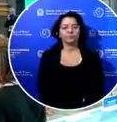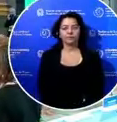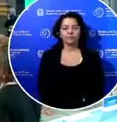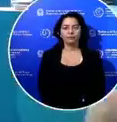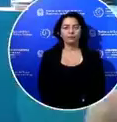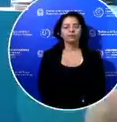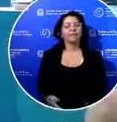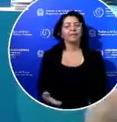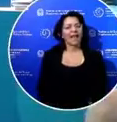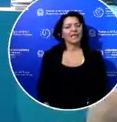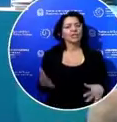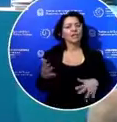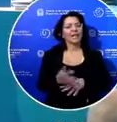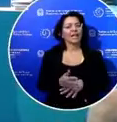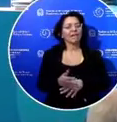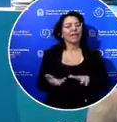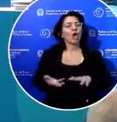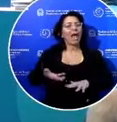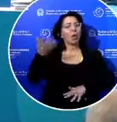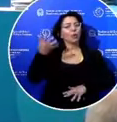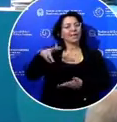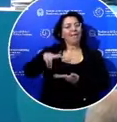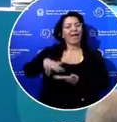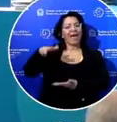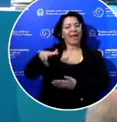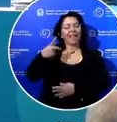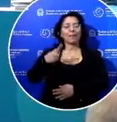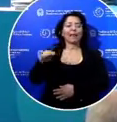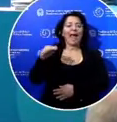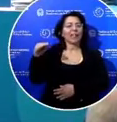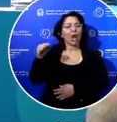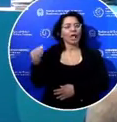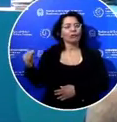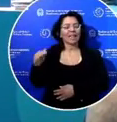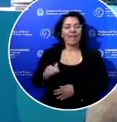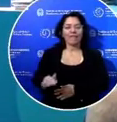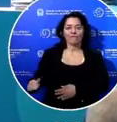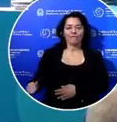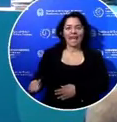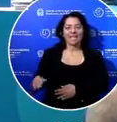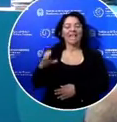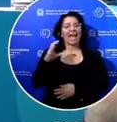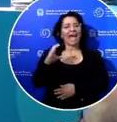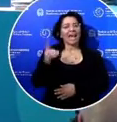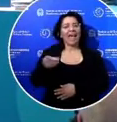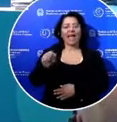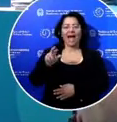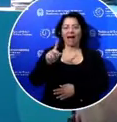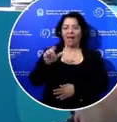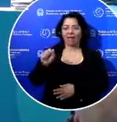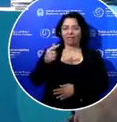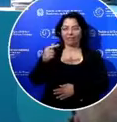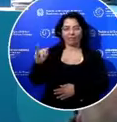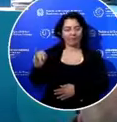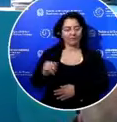E ora l'intervento dell'autorità garante per l'adolescenza e l'infanzia, Carla Garlatti.